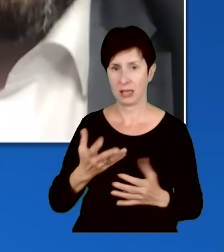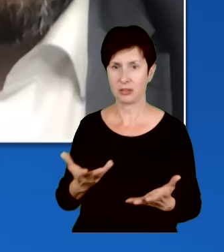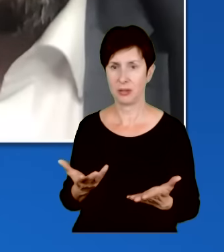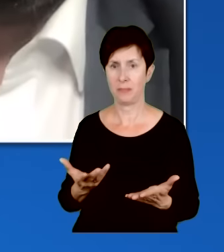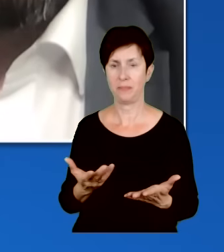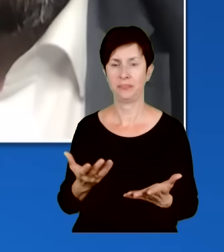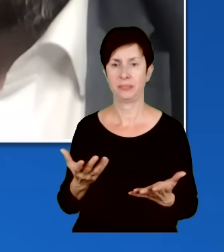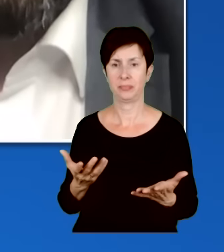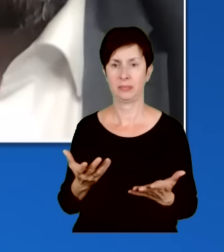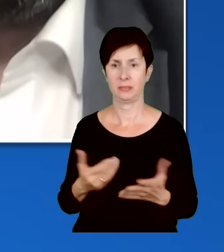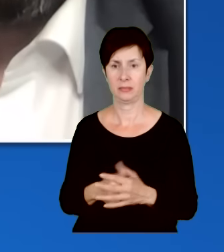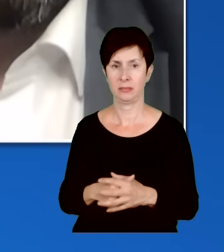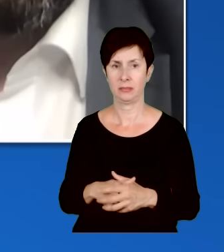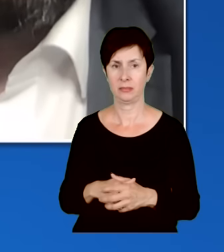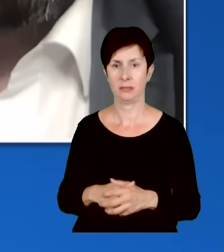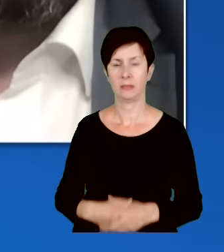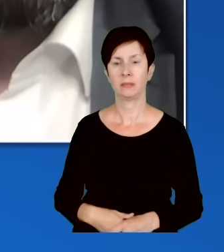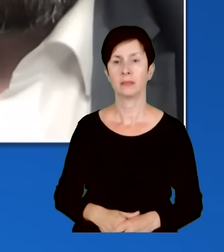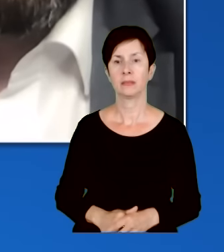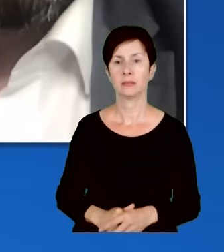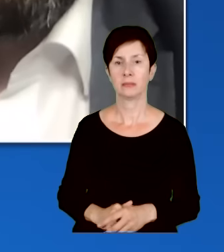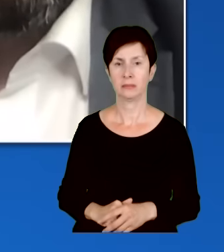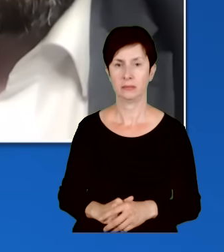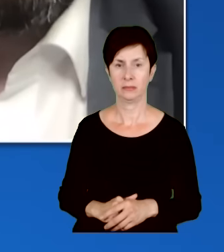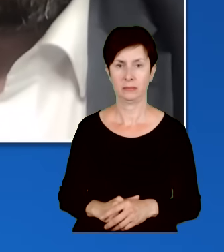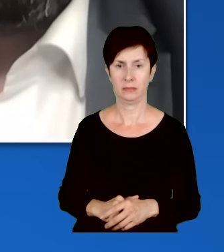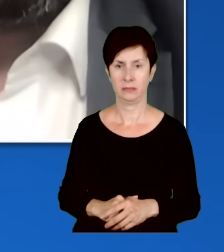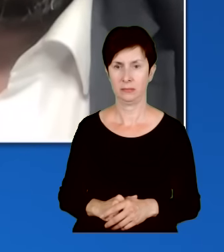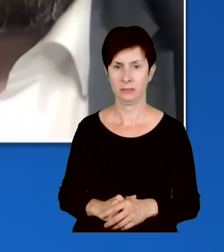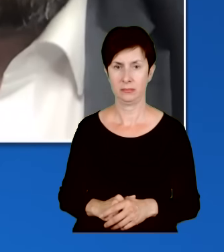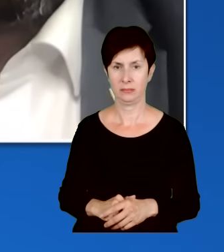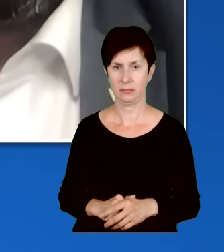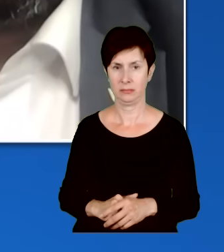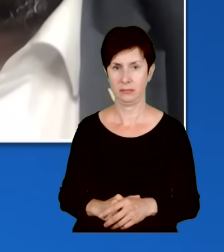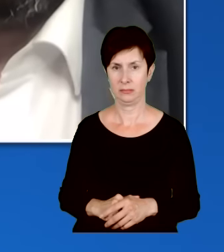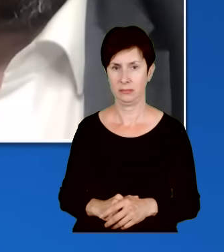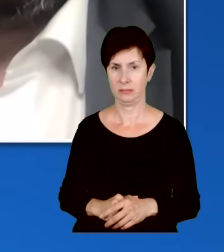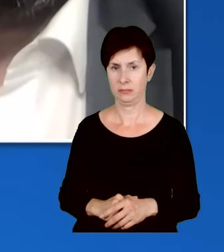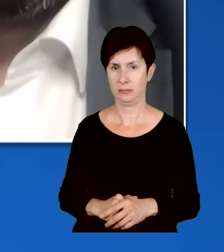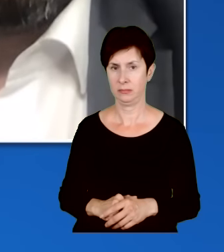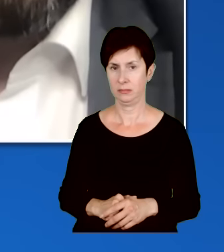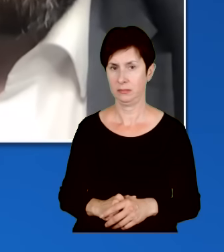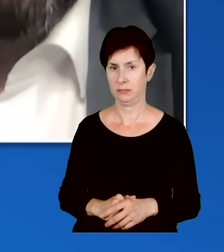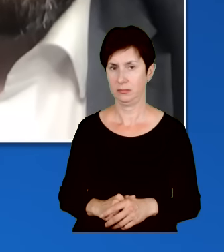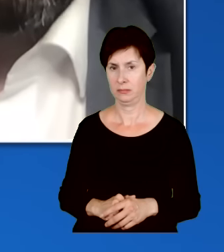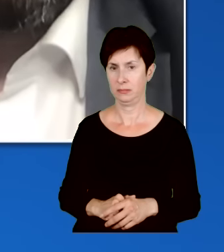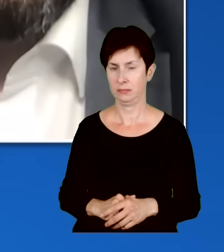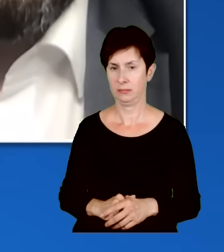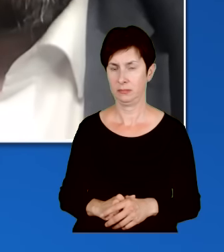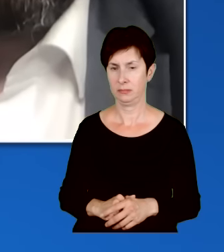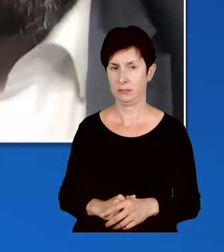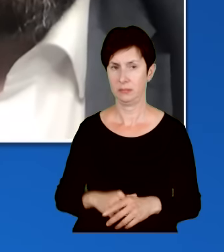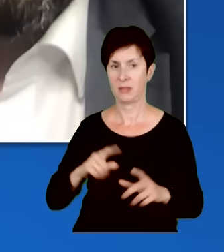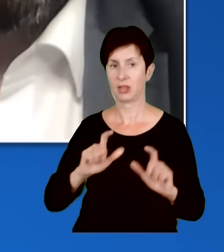dopytywali Ja chciałbym na to odpowiedzieć Bo to jest zaraz Przepraszam pan poseł skończy i za chwilę pan europoseł Tarczyński te przypadki